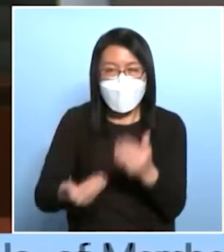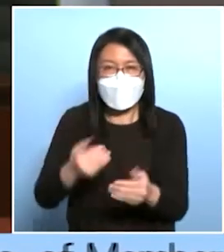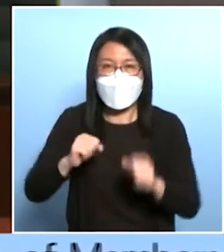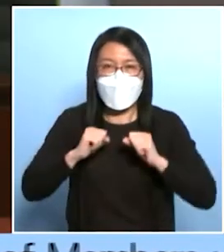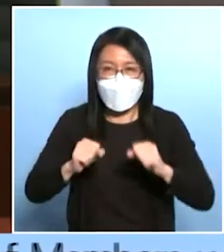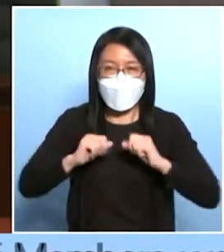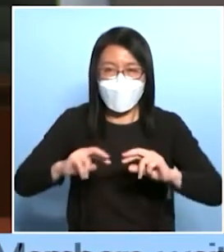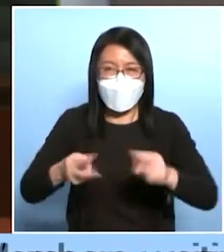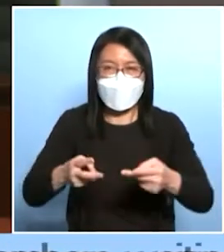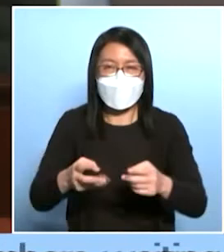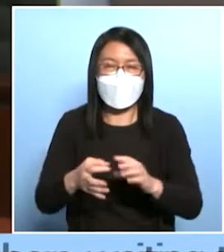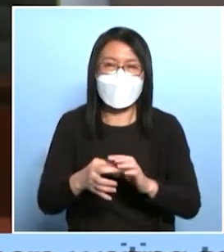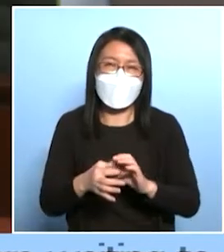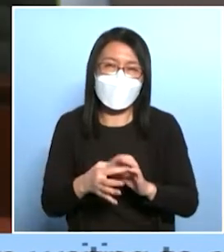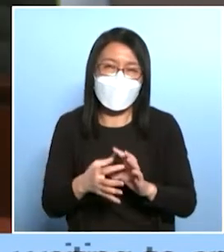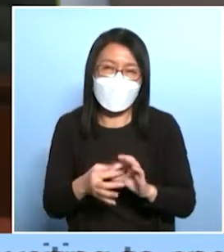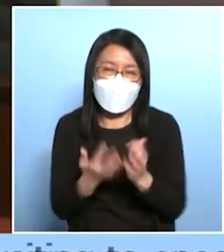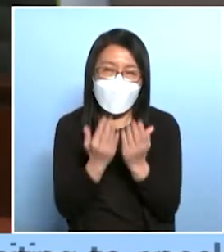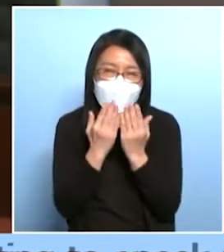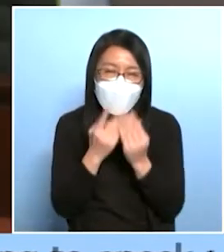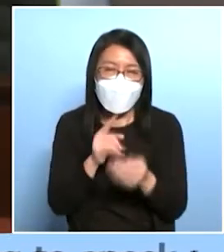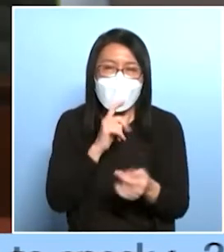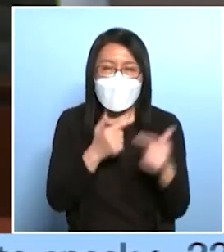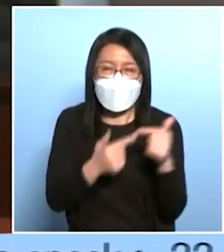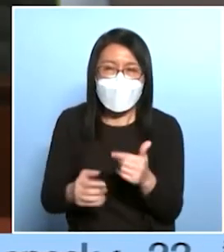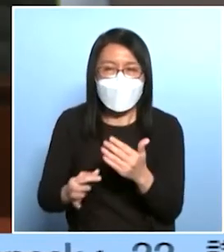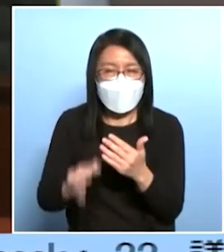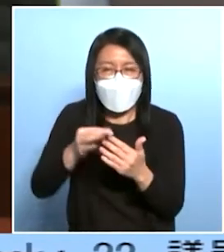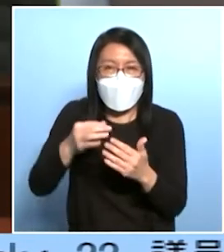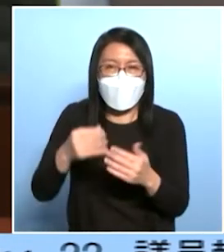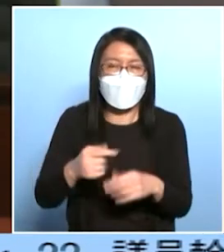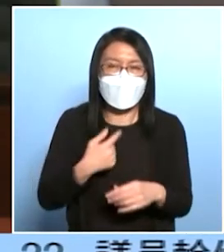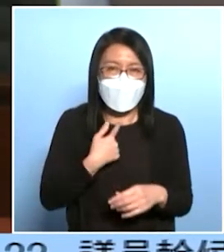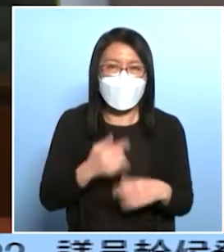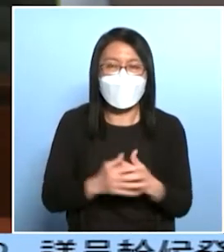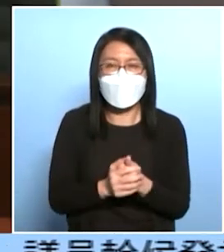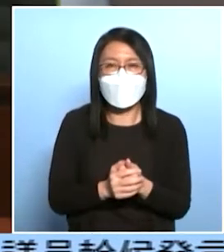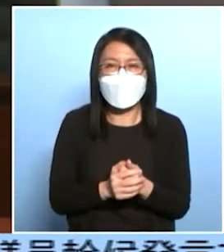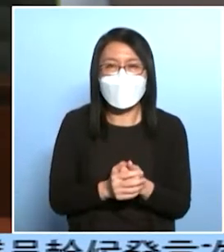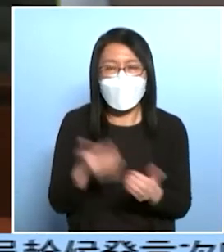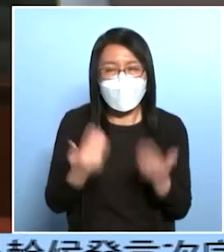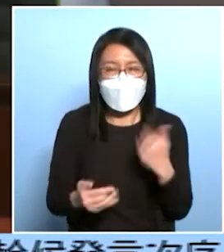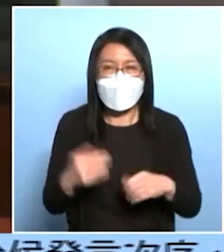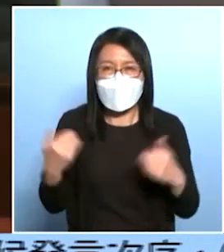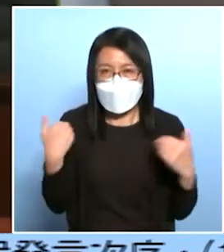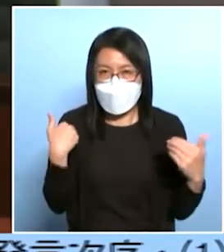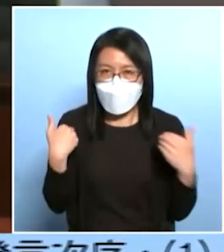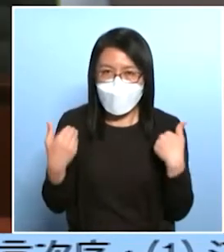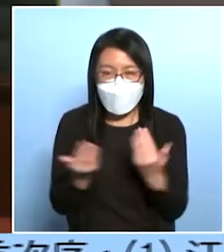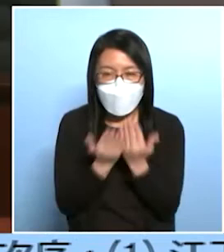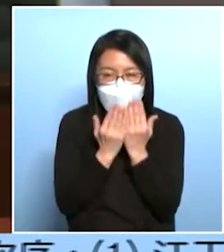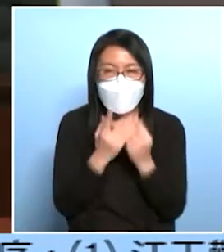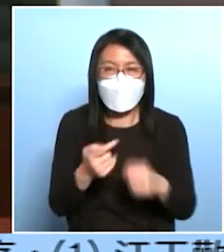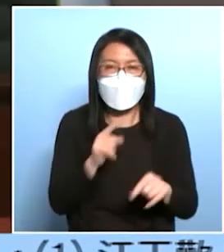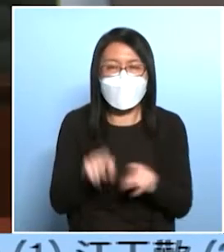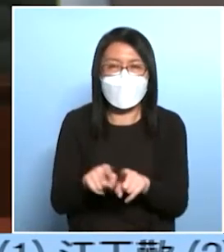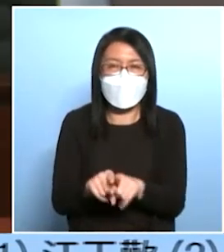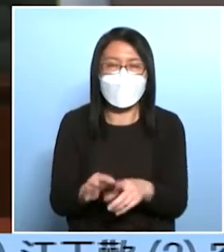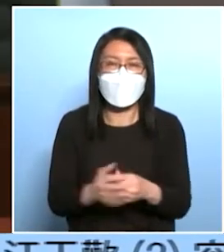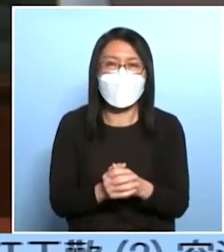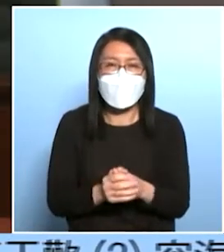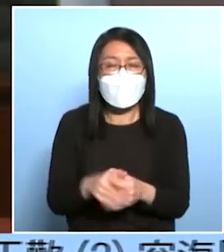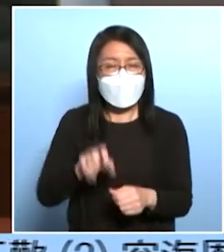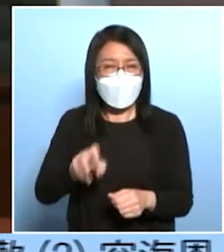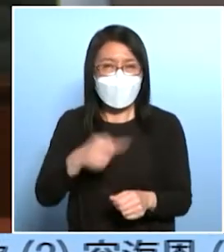動發展有關嘅科目咧，係繼續升學。就算咧佢哋係可以用兼讀制嘅形式上課啦，仍然咧係要